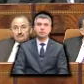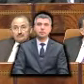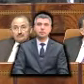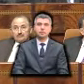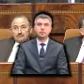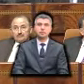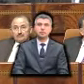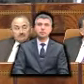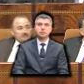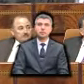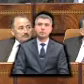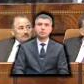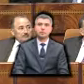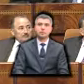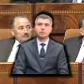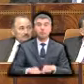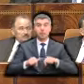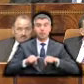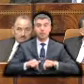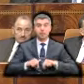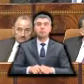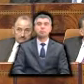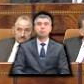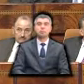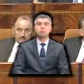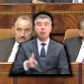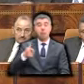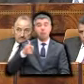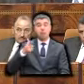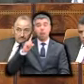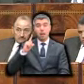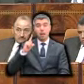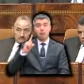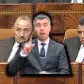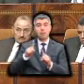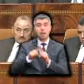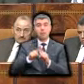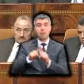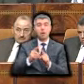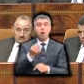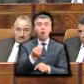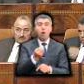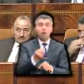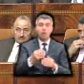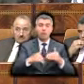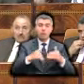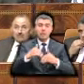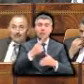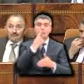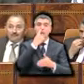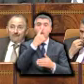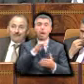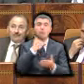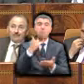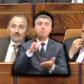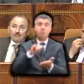السيدة النائبة. السيدة الوزيرة، البارح مات طفل في تطوان، طفل الشارع، والشاب اللي طلع للبوطو